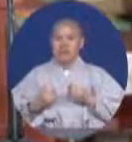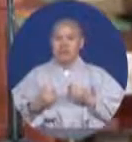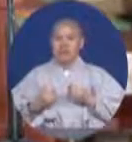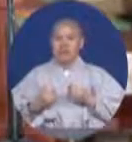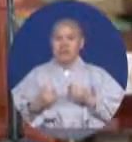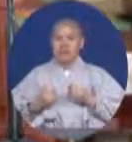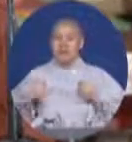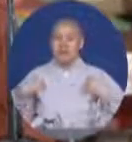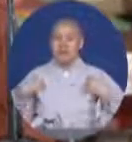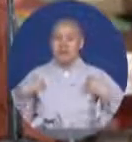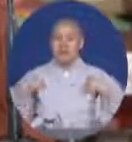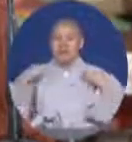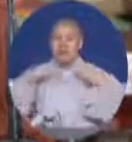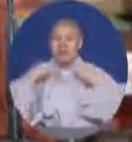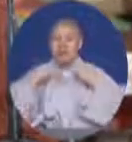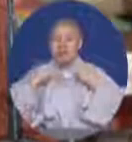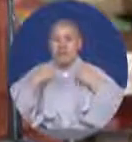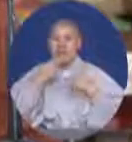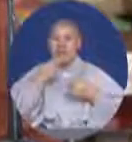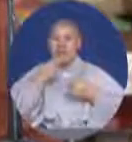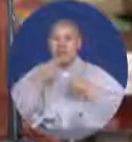입을 옷이 없어서